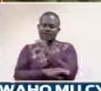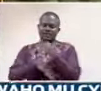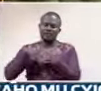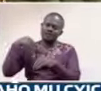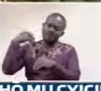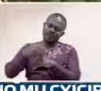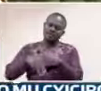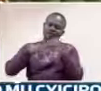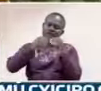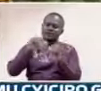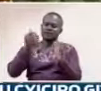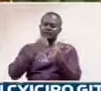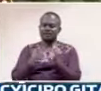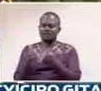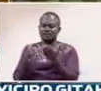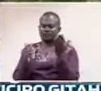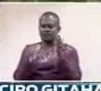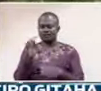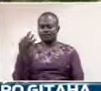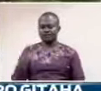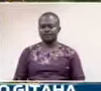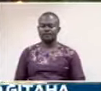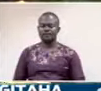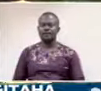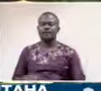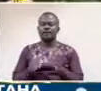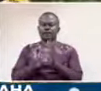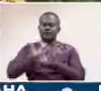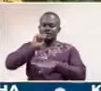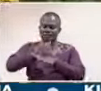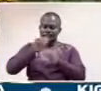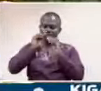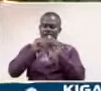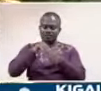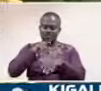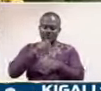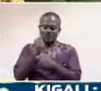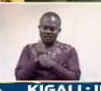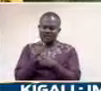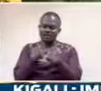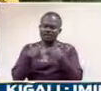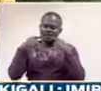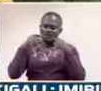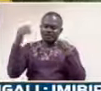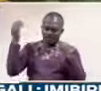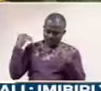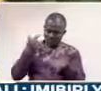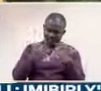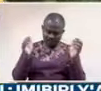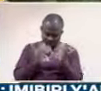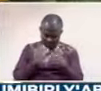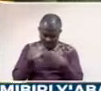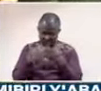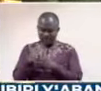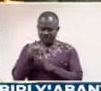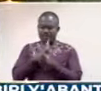kuba twaha imyanya ikindi cyiciro cya gatatu. Ubundi mu gushyira abarimo mu myanya nk'uko twari twabitangaje kandi byagombaga